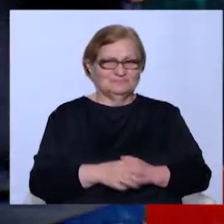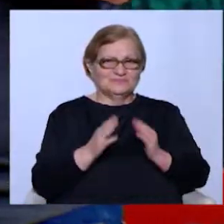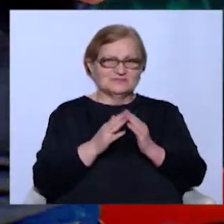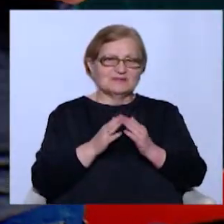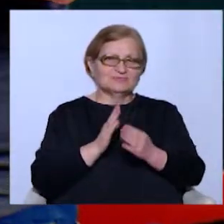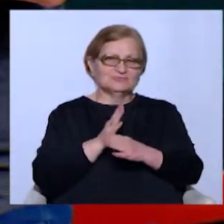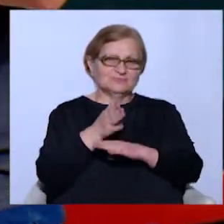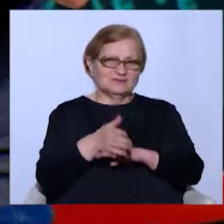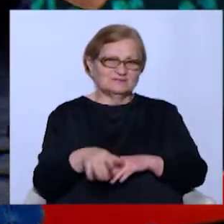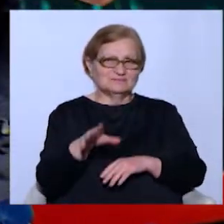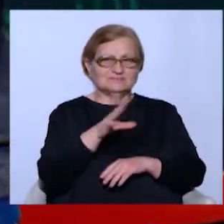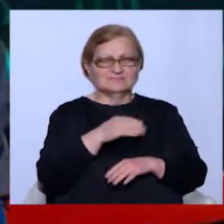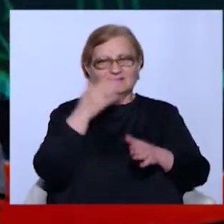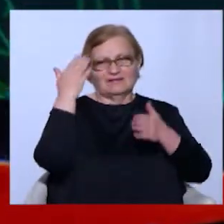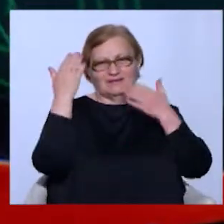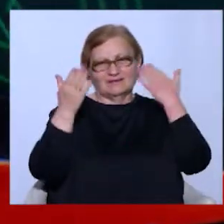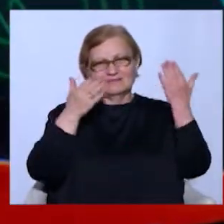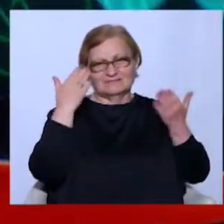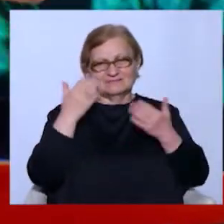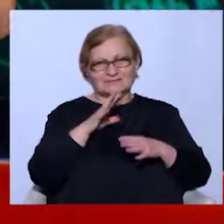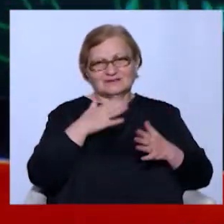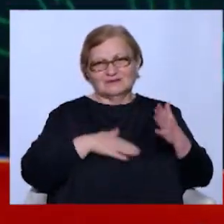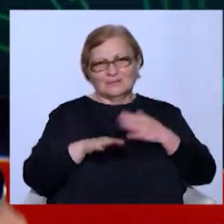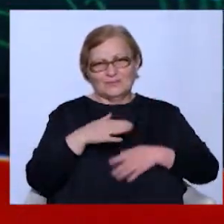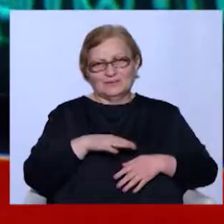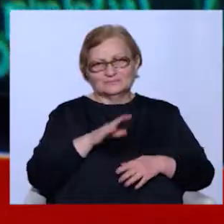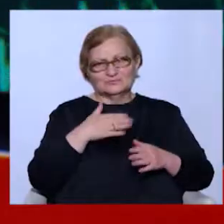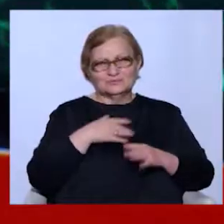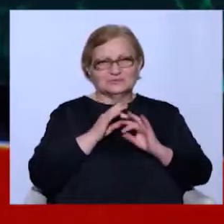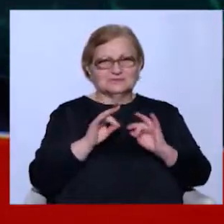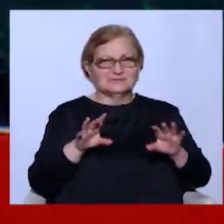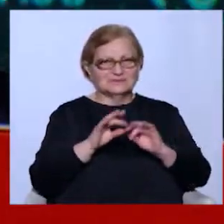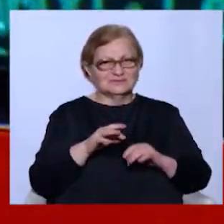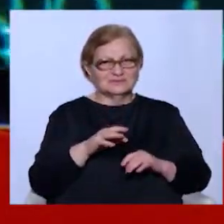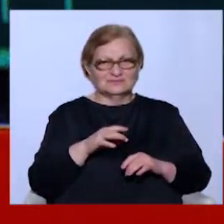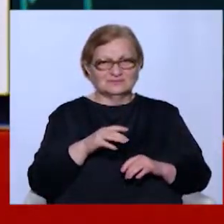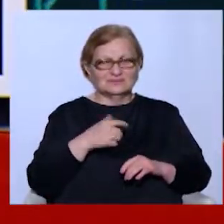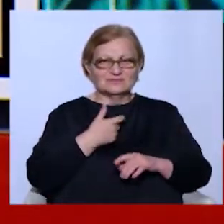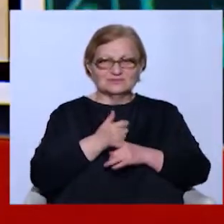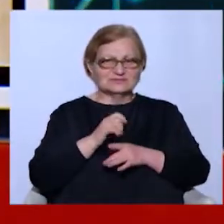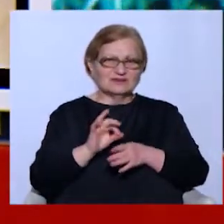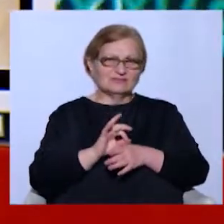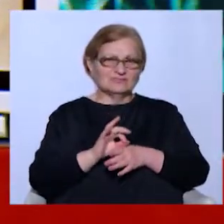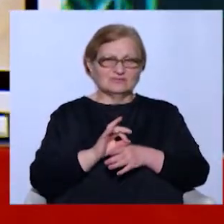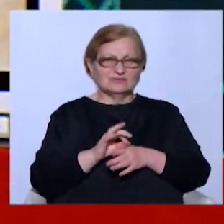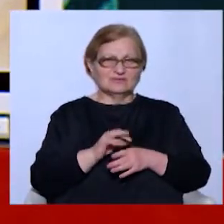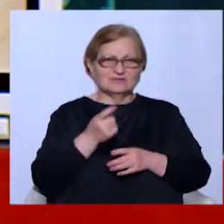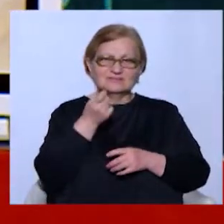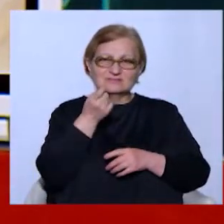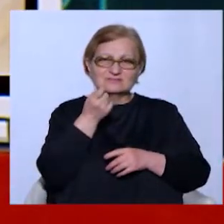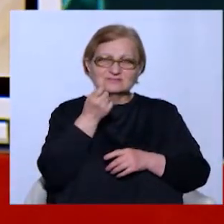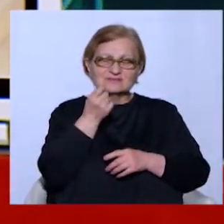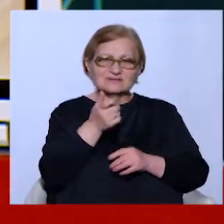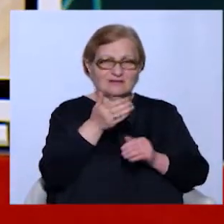მივიდა სახშიც და ასე მხიარულად მორჩა ჩვენი ამბავიც. ჰუ, ძალიან ვინერვიულე. კინაღამ